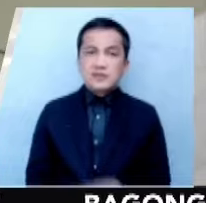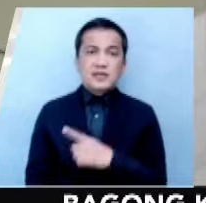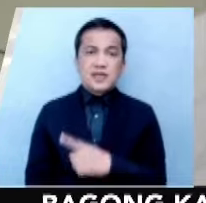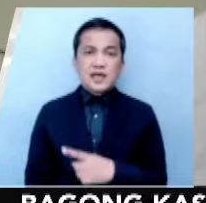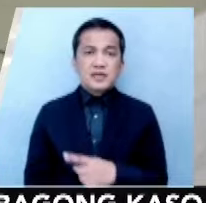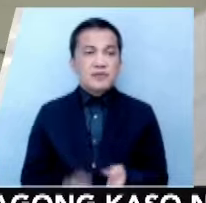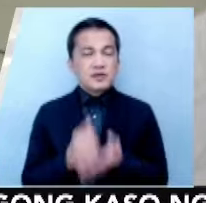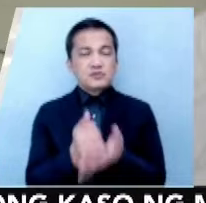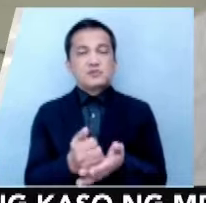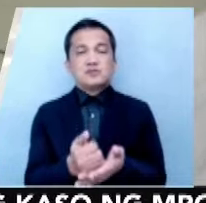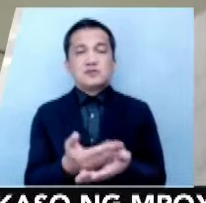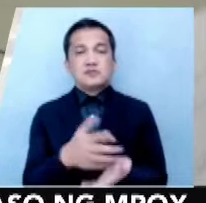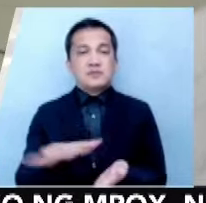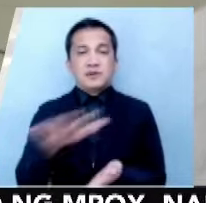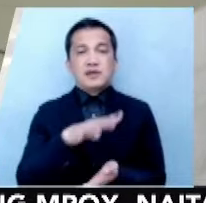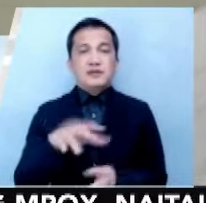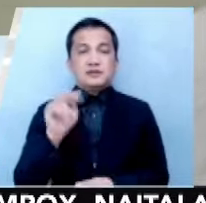ikit sa lahat,